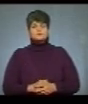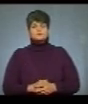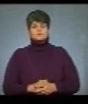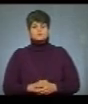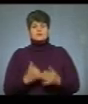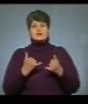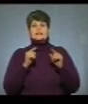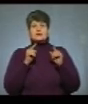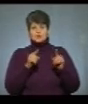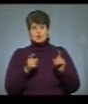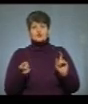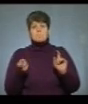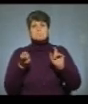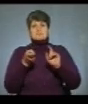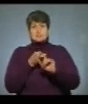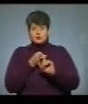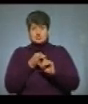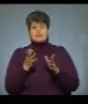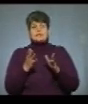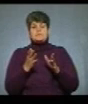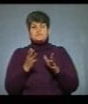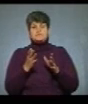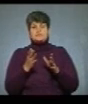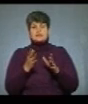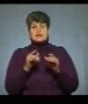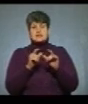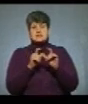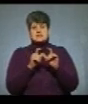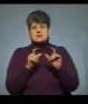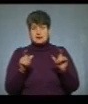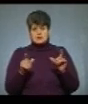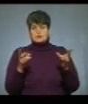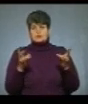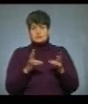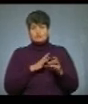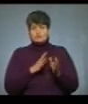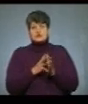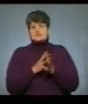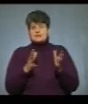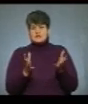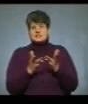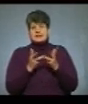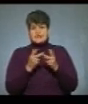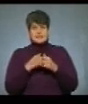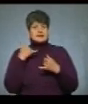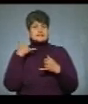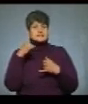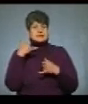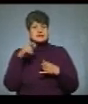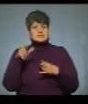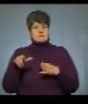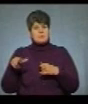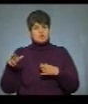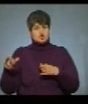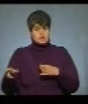Для того, щоб підключити станцію, це потрібно було, по-перше, збільшити кількість диспетчерів. У нас